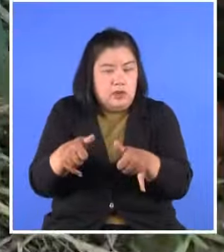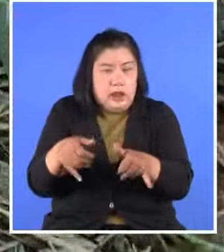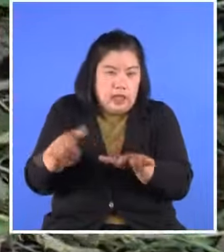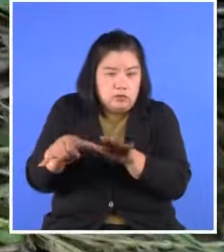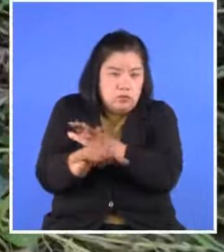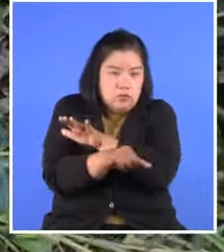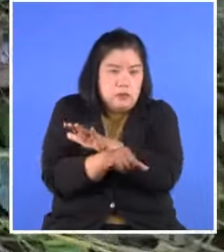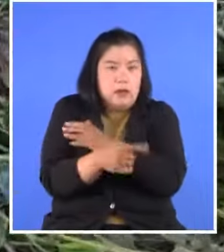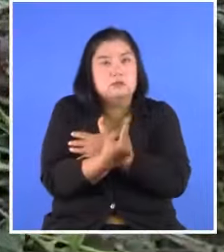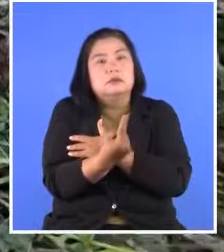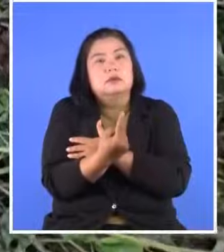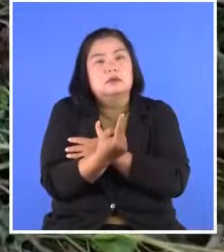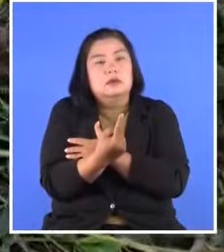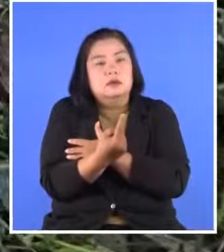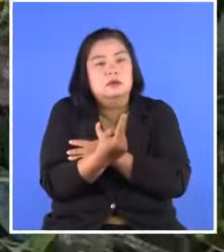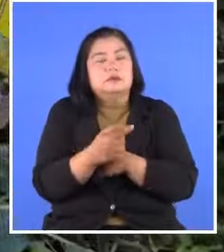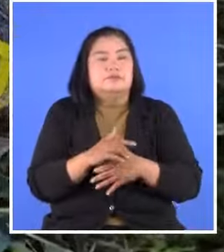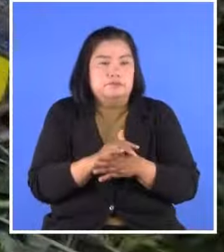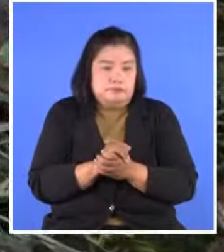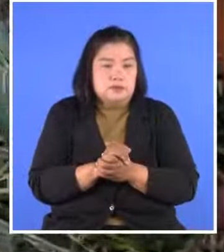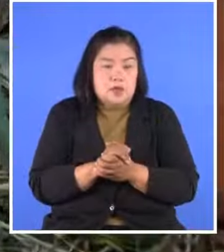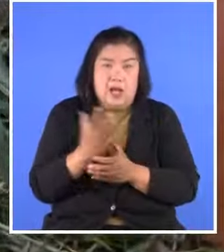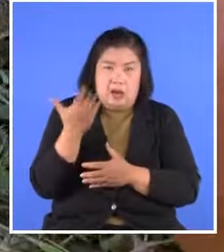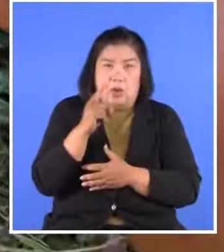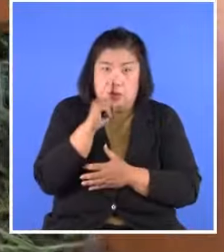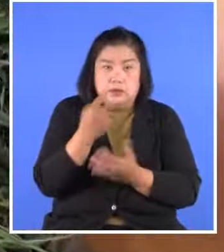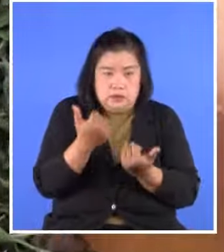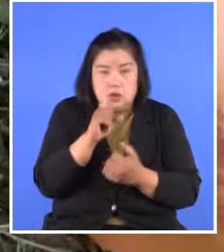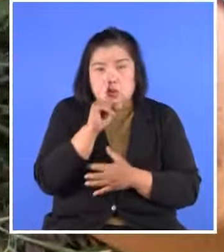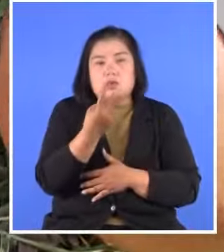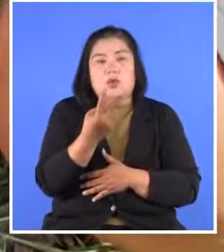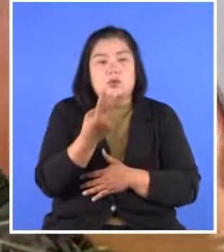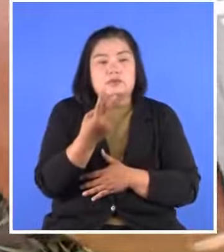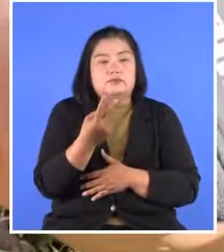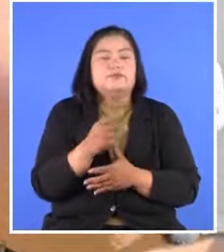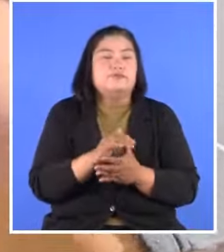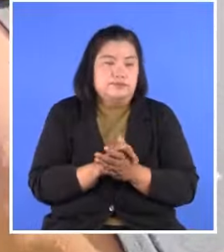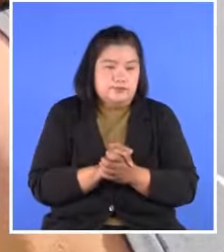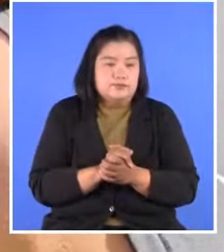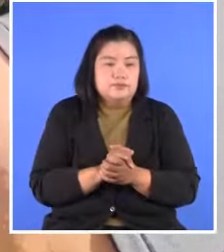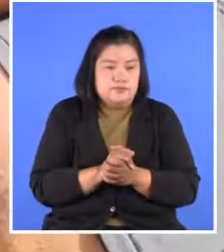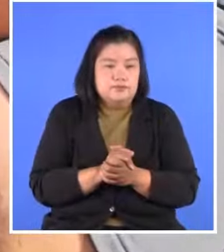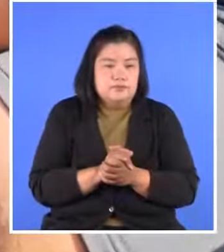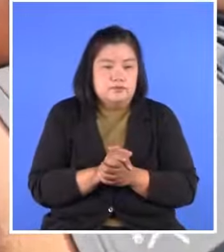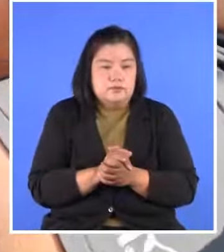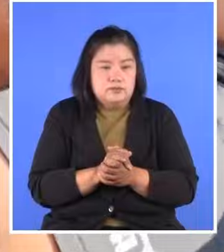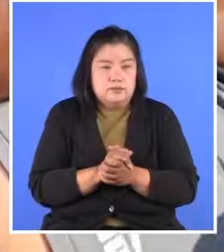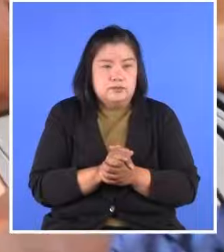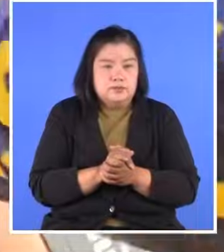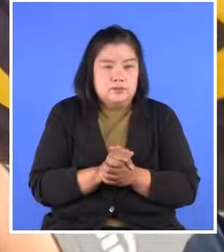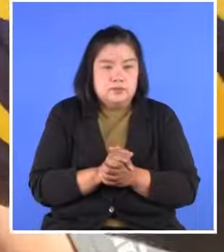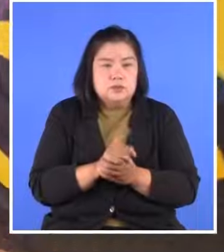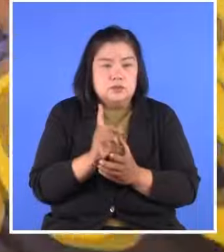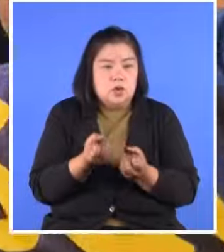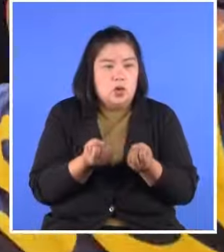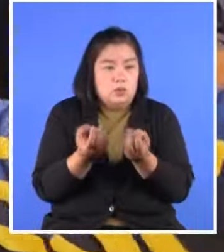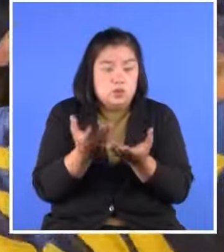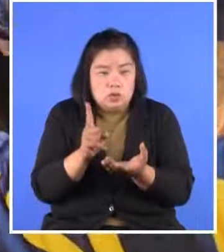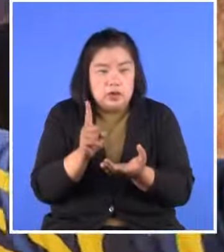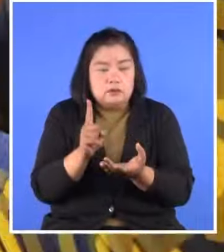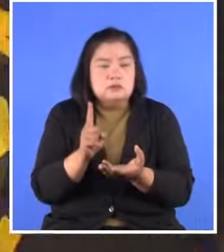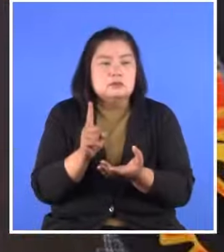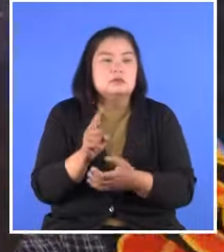ได้ 1นะครับไม่คิดว่าจะเกิดเหตุสำลอยสุดท้ายอ้าวนี่จับได้โดนมัดแขนมัดขามัดปากนะครับเี่เอาไปส่งสถสถานีเพาะ